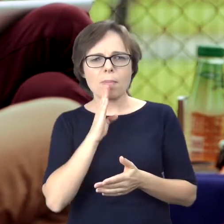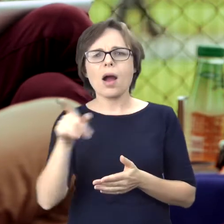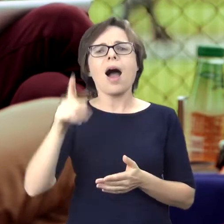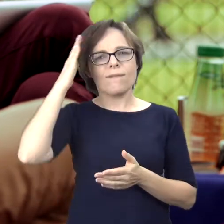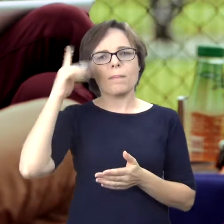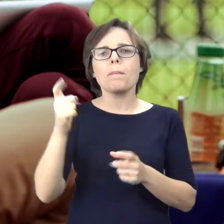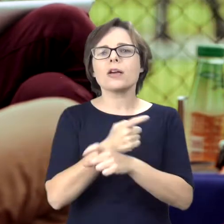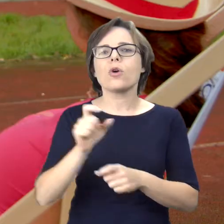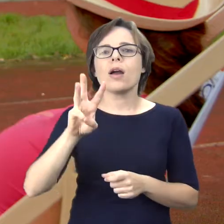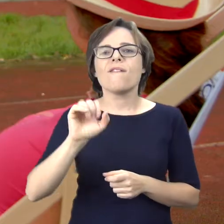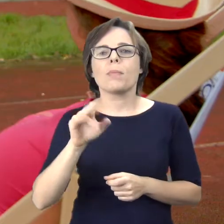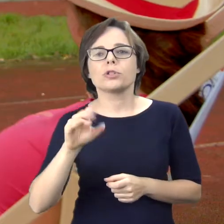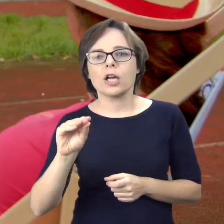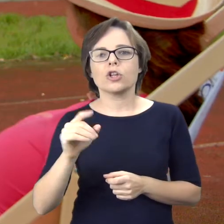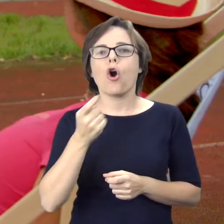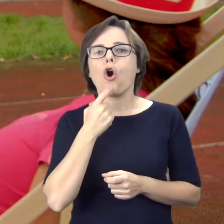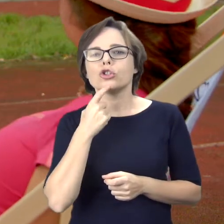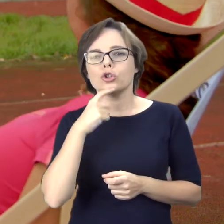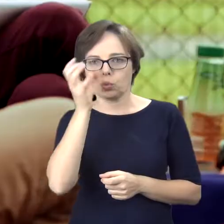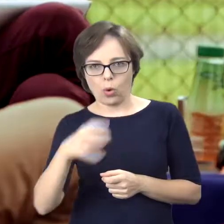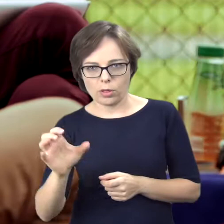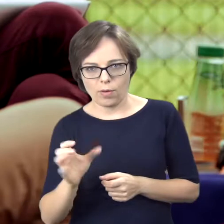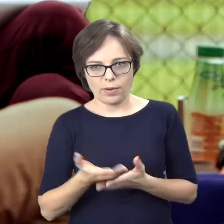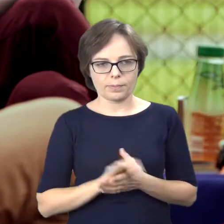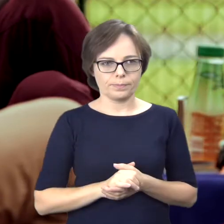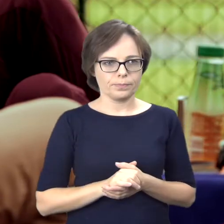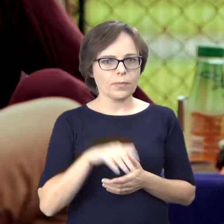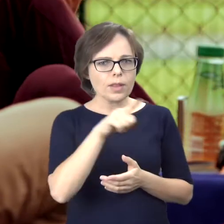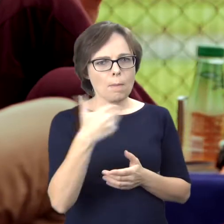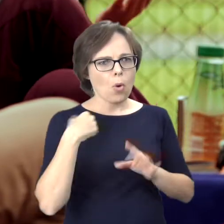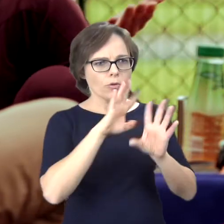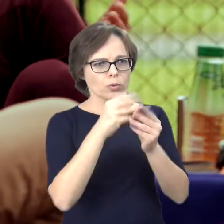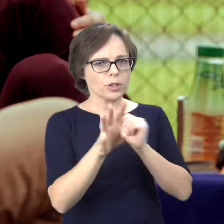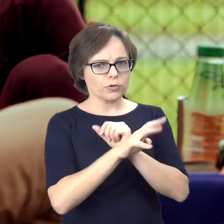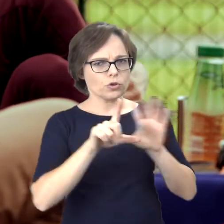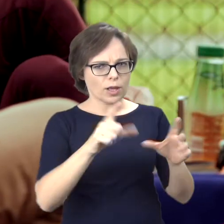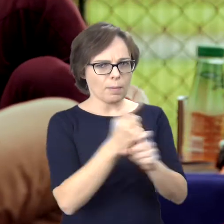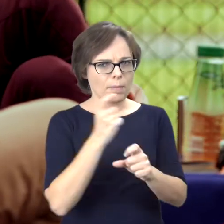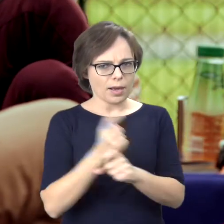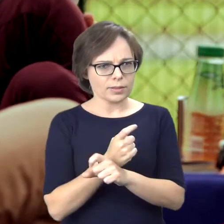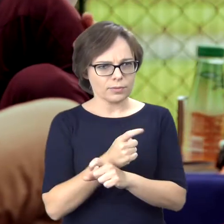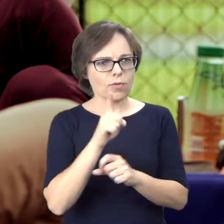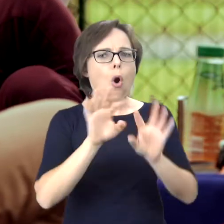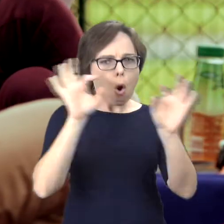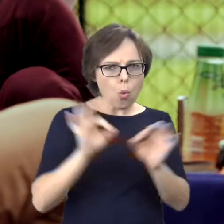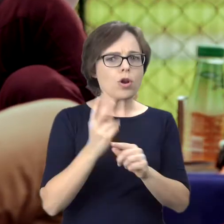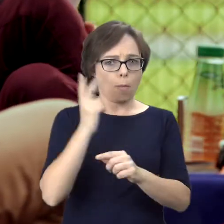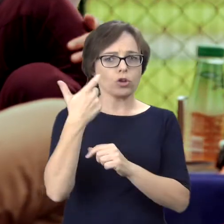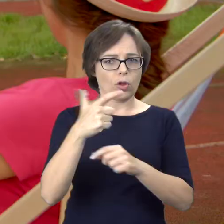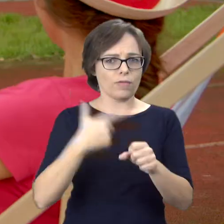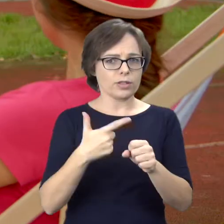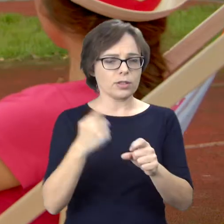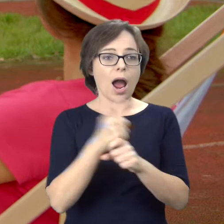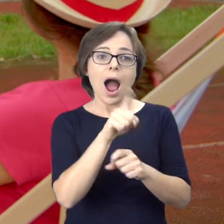Słoniowej, nie? Czy nawet nie pamiętam kraju, przez który ja tranzytowałem. No bo byłeś w 97 krajach w trakcie tego projektu, w ogóle to byłeś w ponad 120 krajach. Tak,